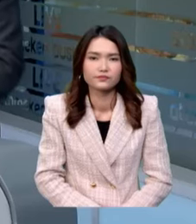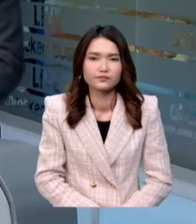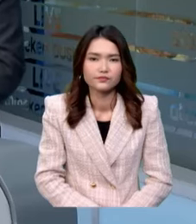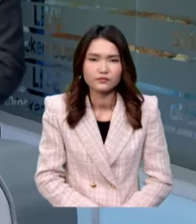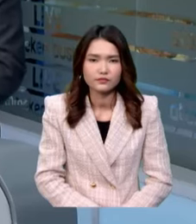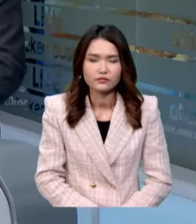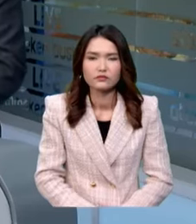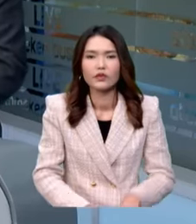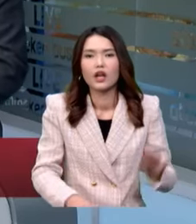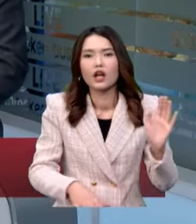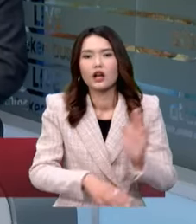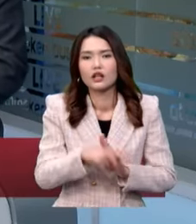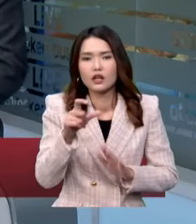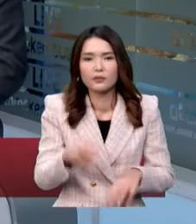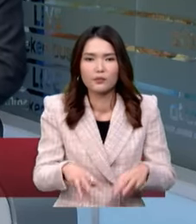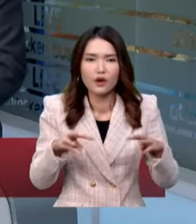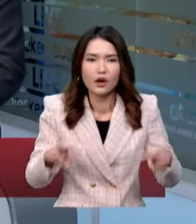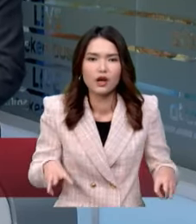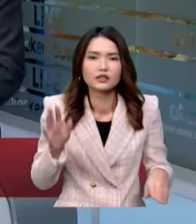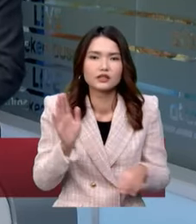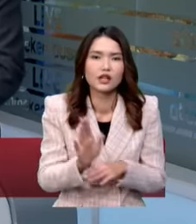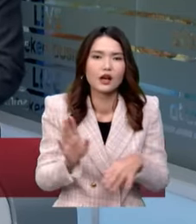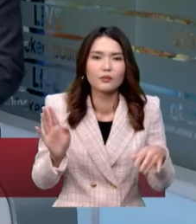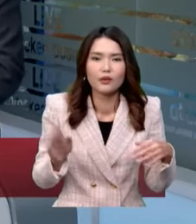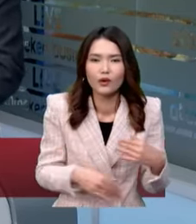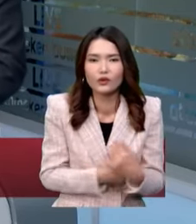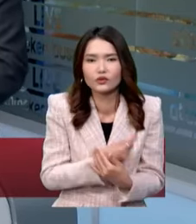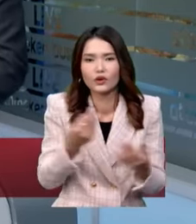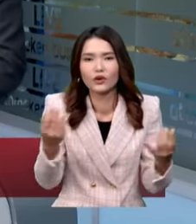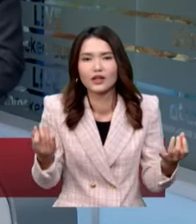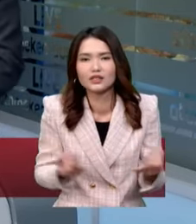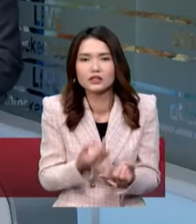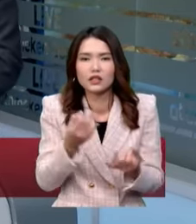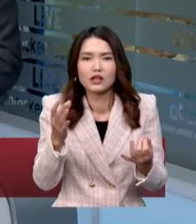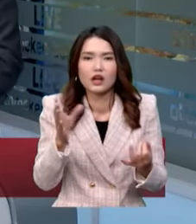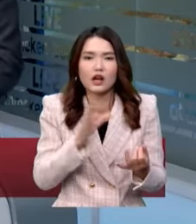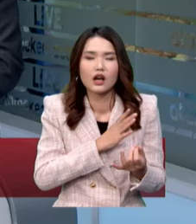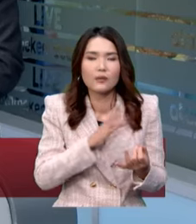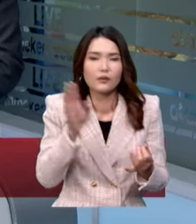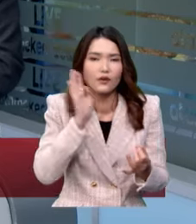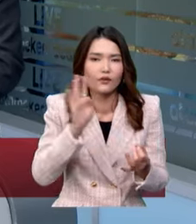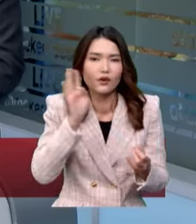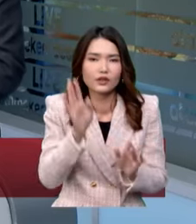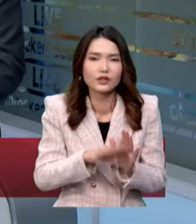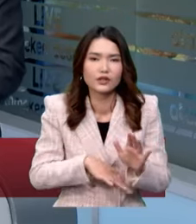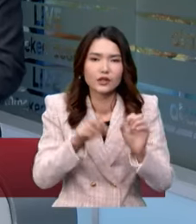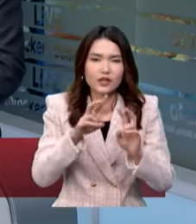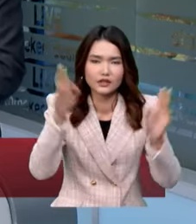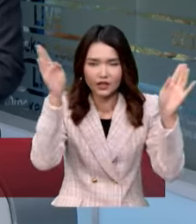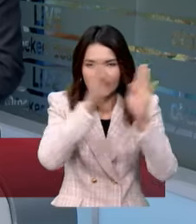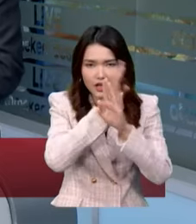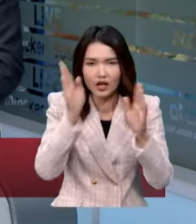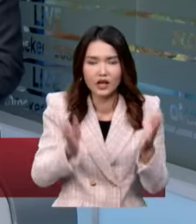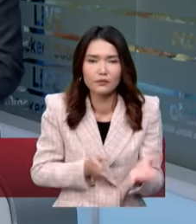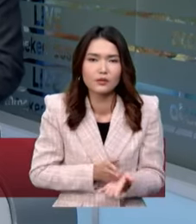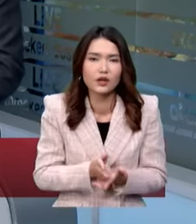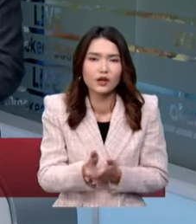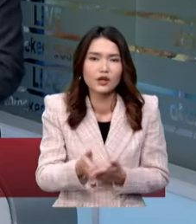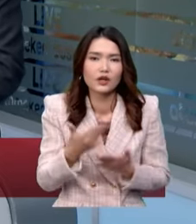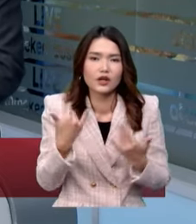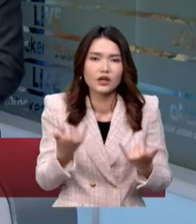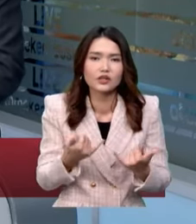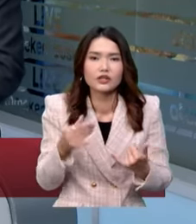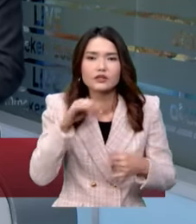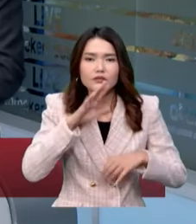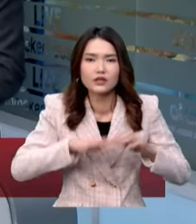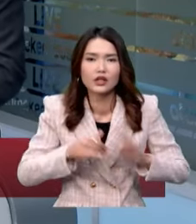Сегодня депутаты Мажилиса представили новый водный кодекс. В нем появится понятие водной безопасности и экологический сток, а бассейновые инспекции